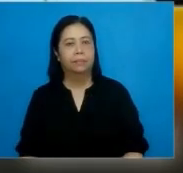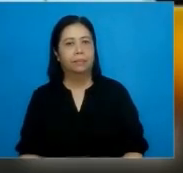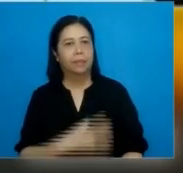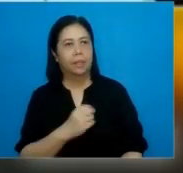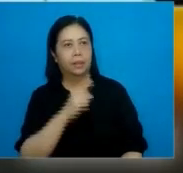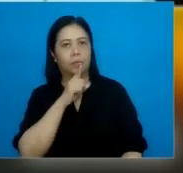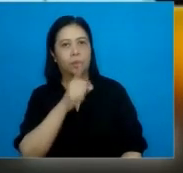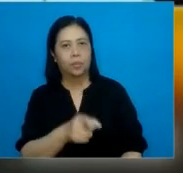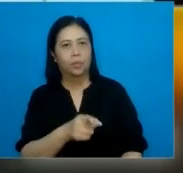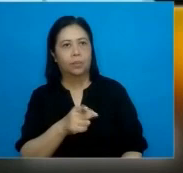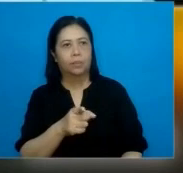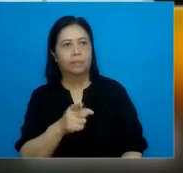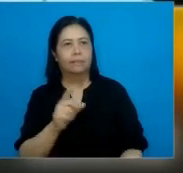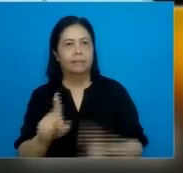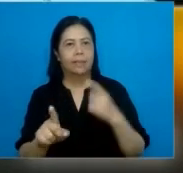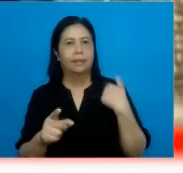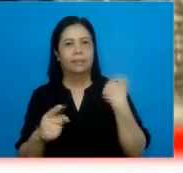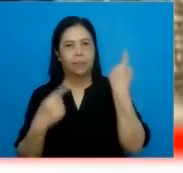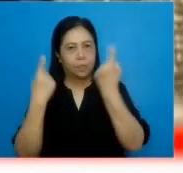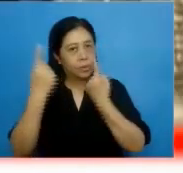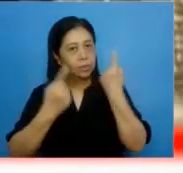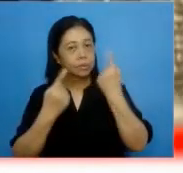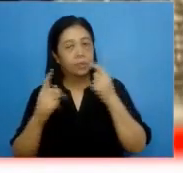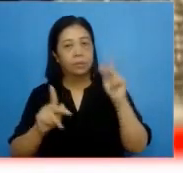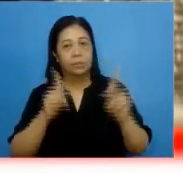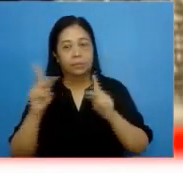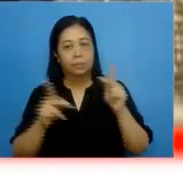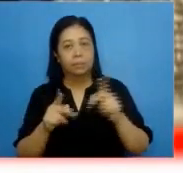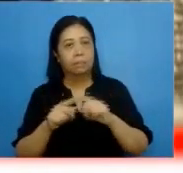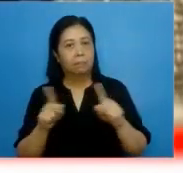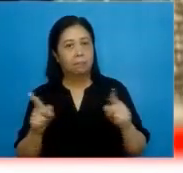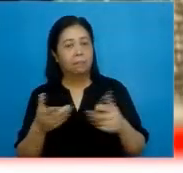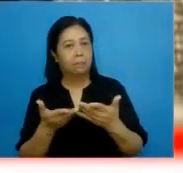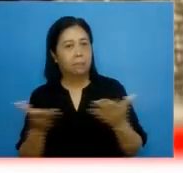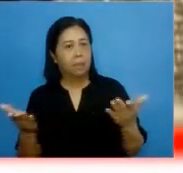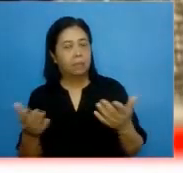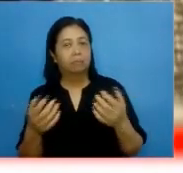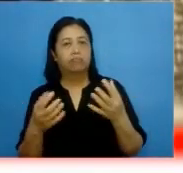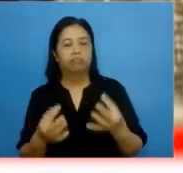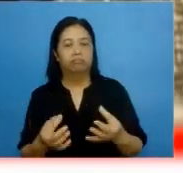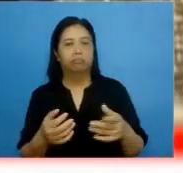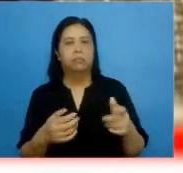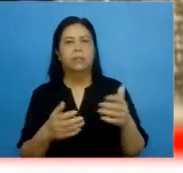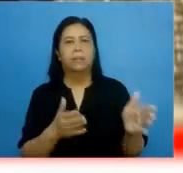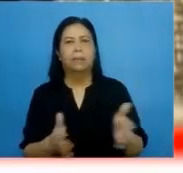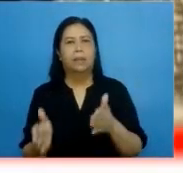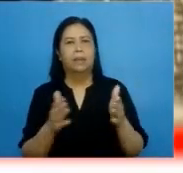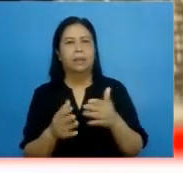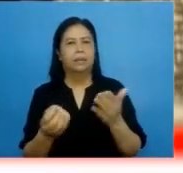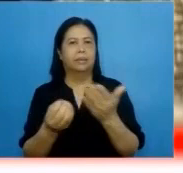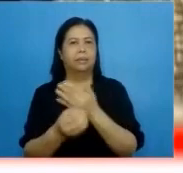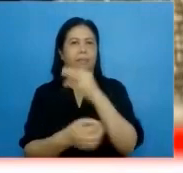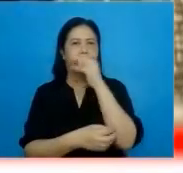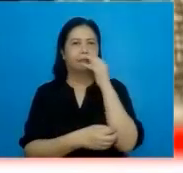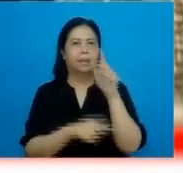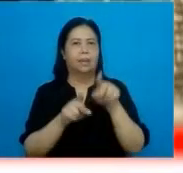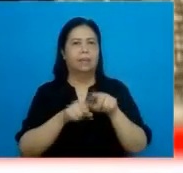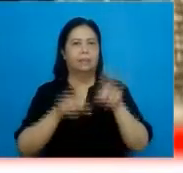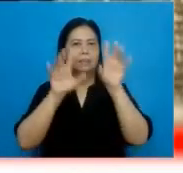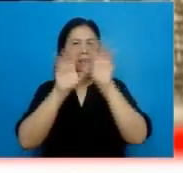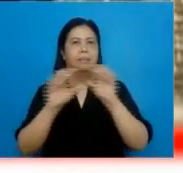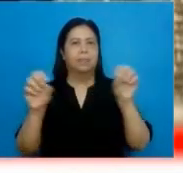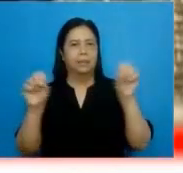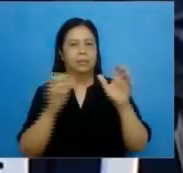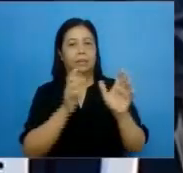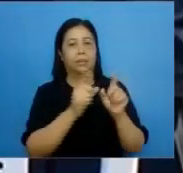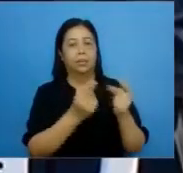may totoong malasakit sa ating bansa. Pero the welfare of the boxers... Maugog na may planong patalsikin si Pacman bilang presidente ng partidong